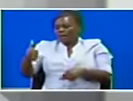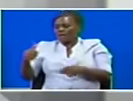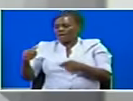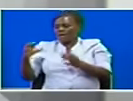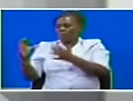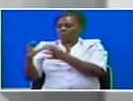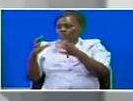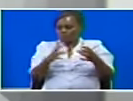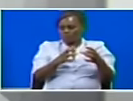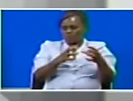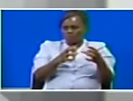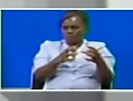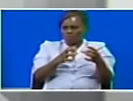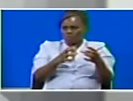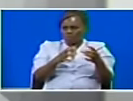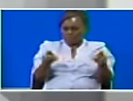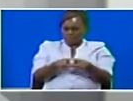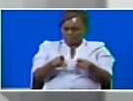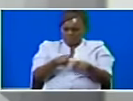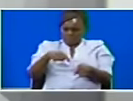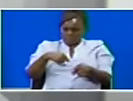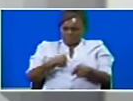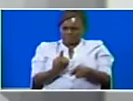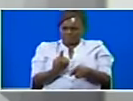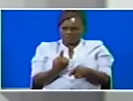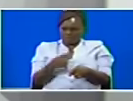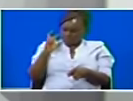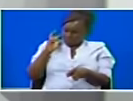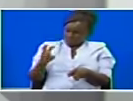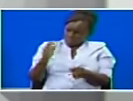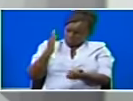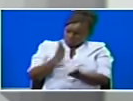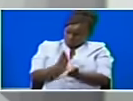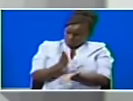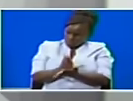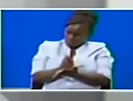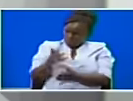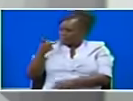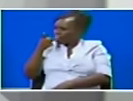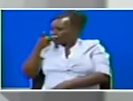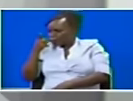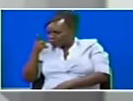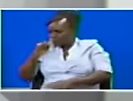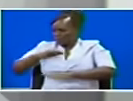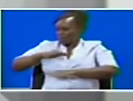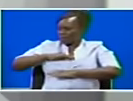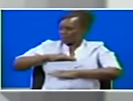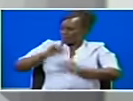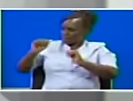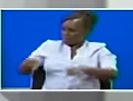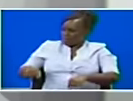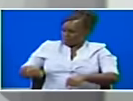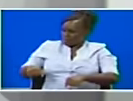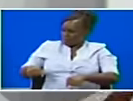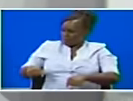vyama vingine pia wanafikiria ni hivyo hivyo. Na sisi tunaona kweli kabisa Kalonzo anatosha, anaweza, ako na